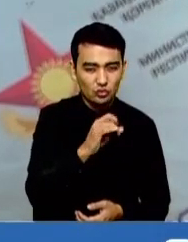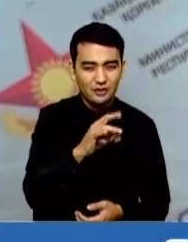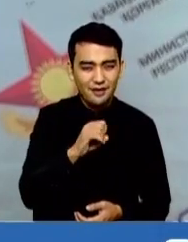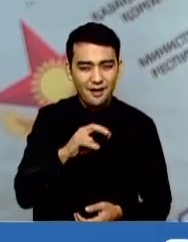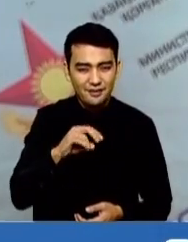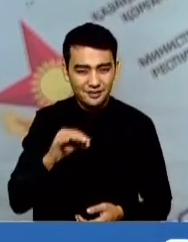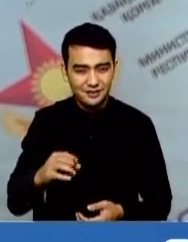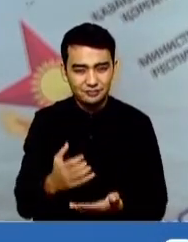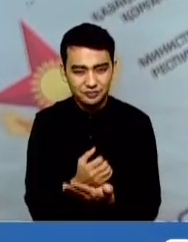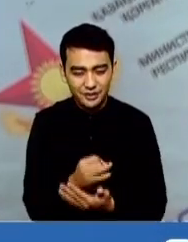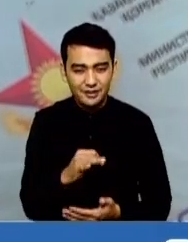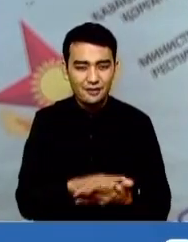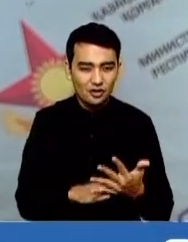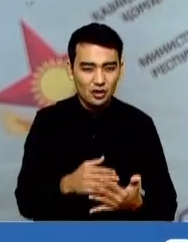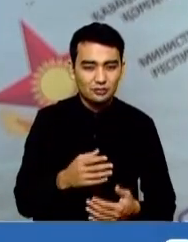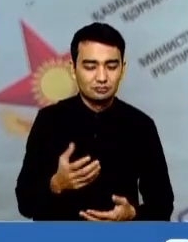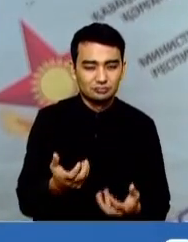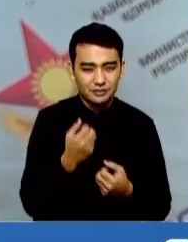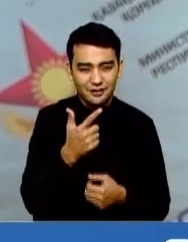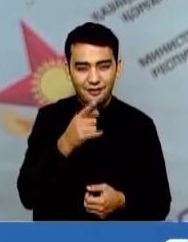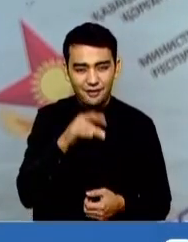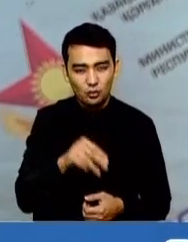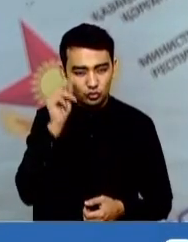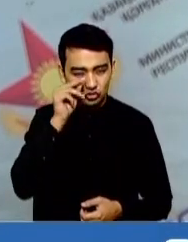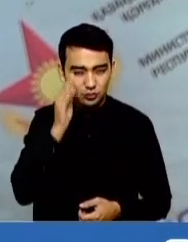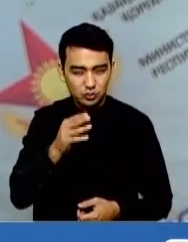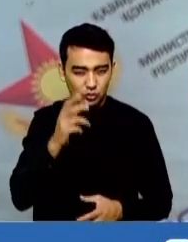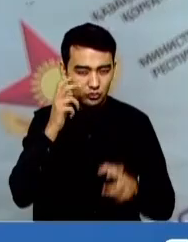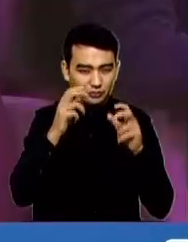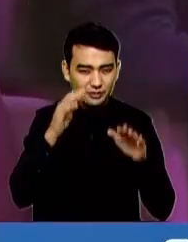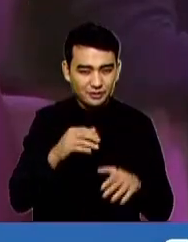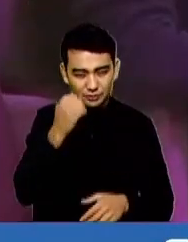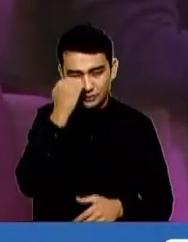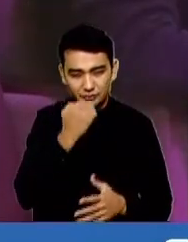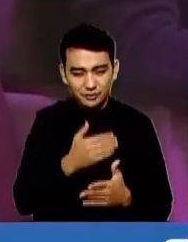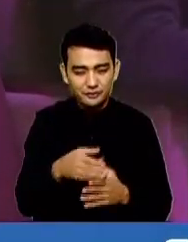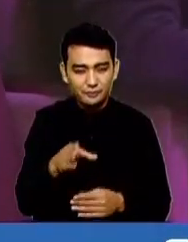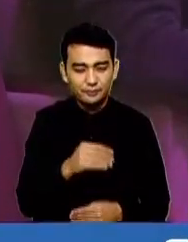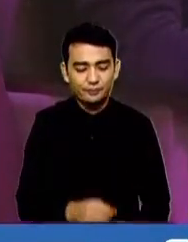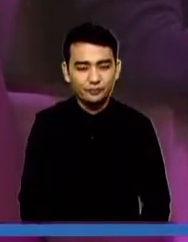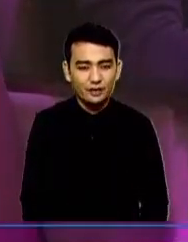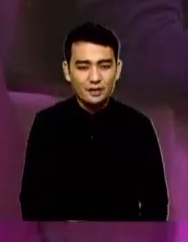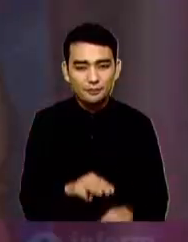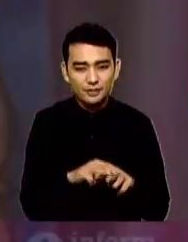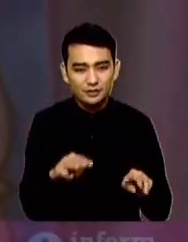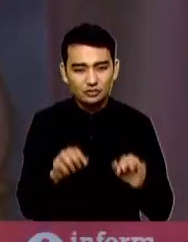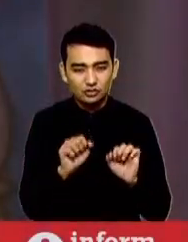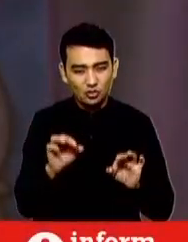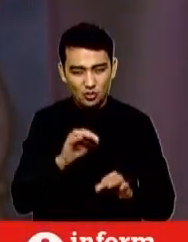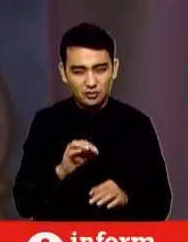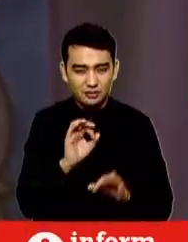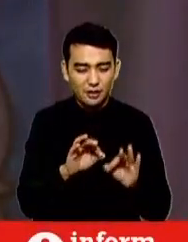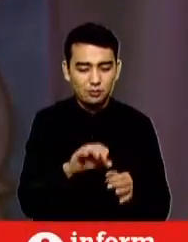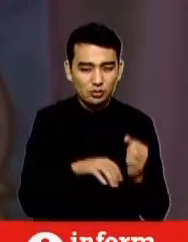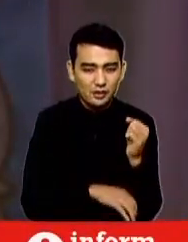благодаря этому буду учиться в университете на Гранте Спасибо всем за эту возможность в Министерстве обороны отмечают что в последнее время